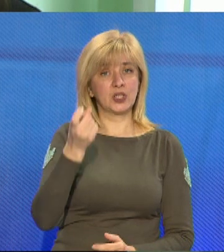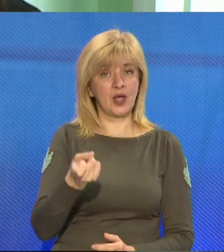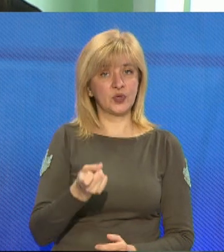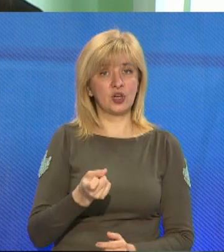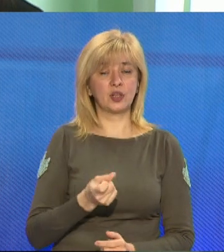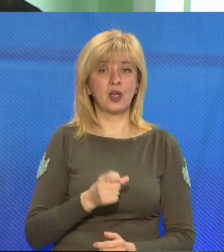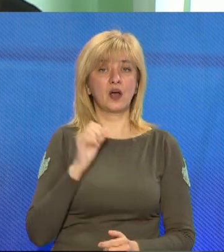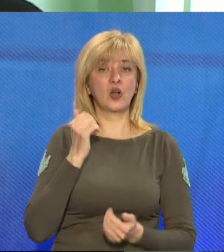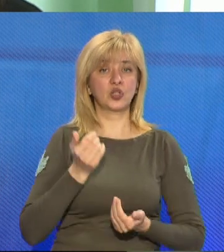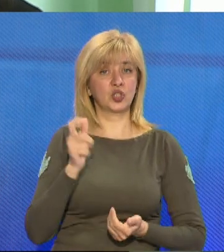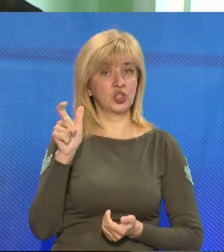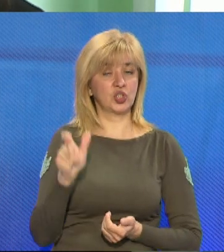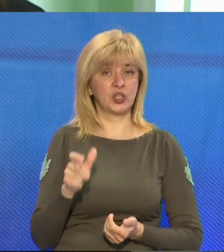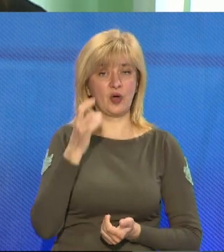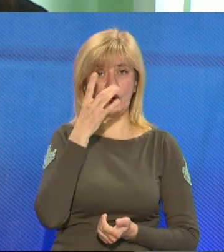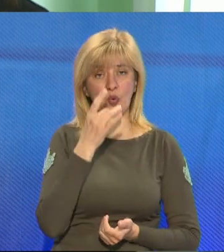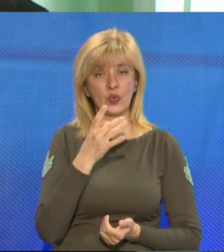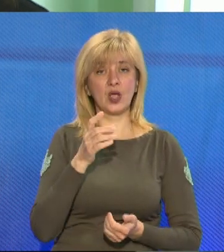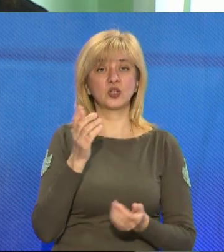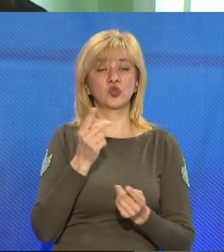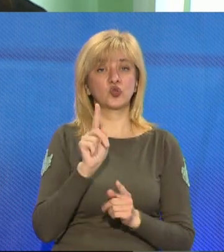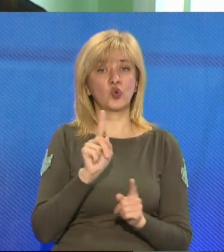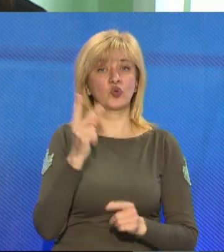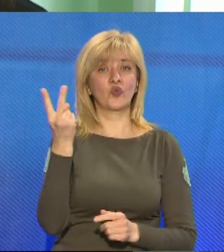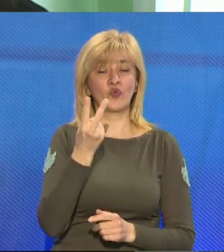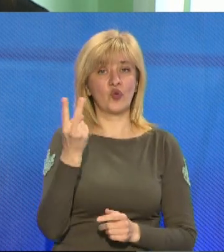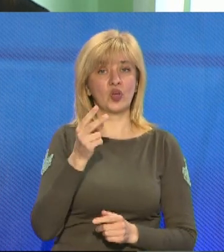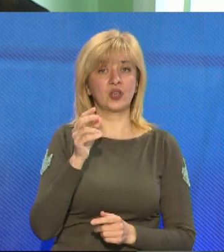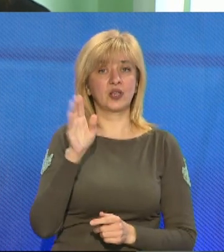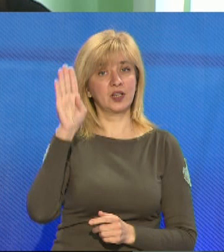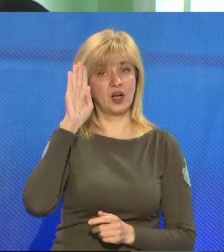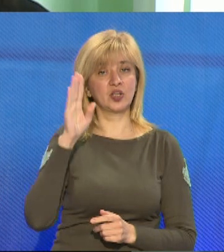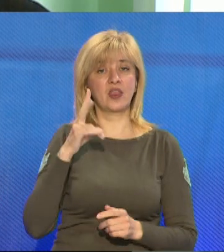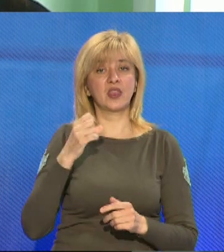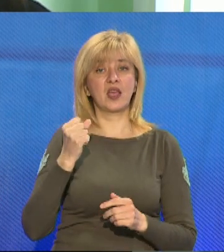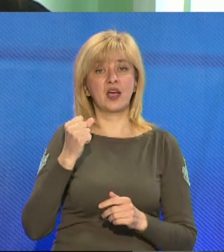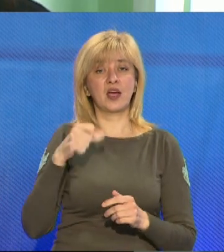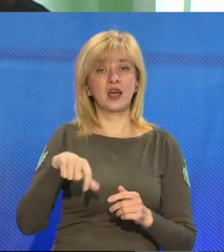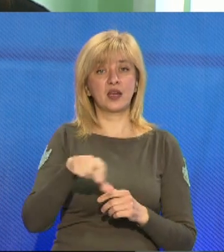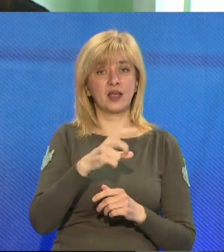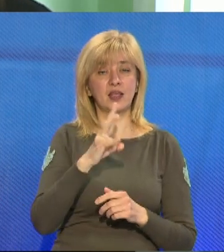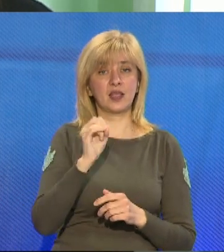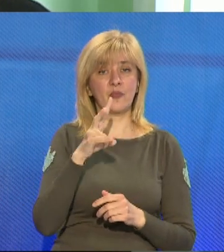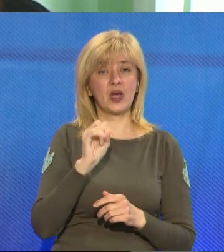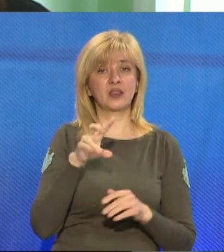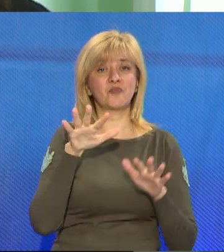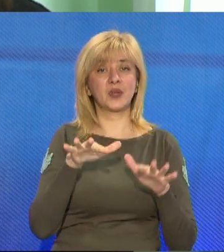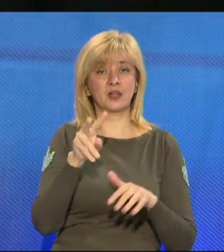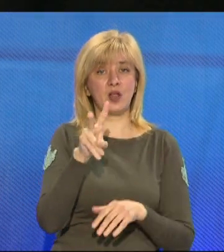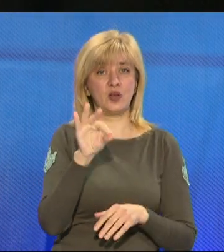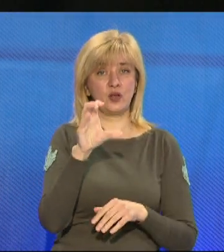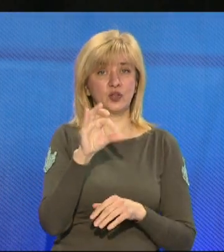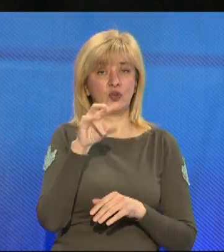от жителя города Гродно о том, что двое неизвестных граждан на левом берегу реки Неман в лесопарковой зоне Лососна в городе